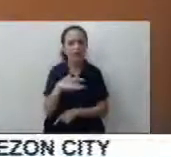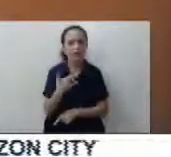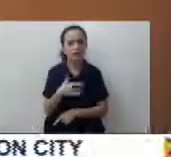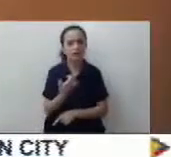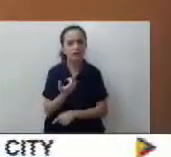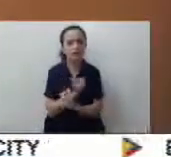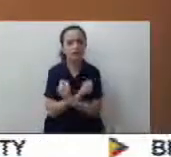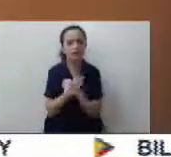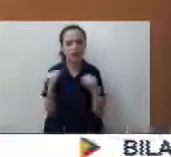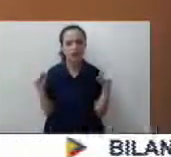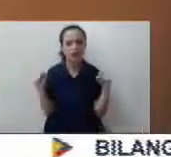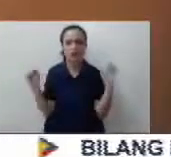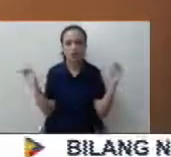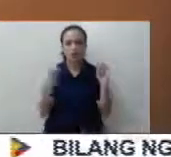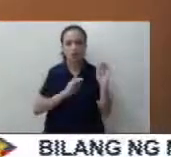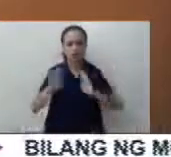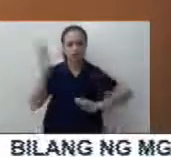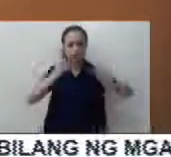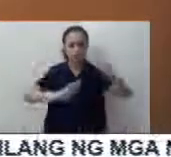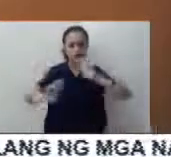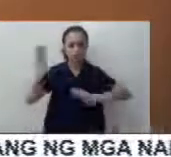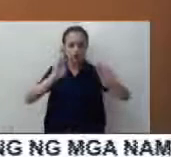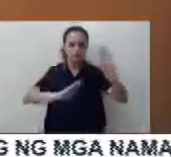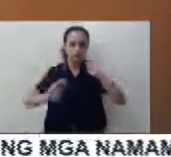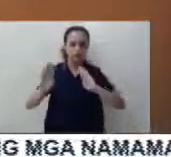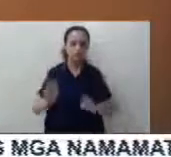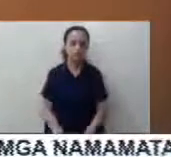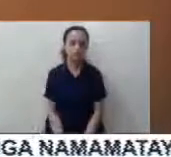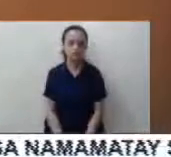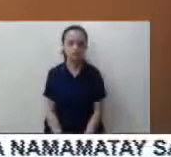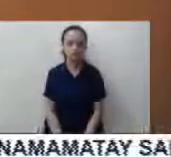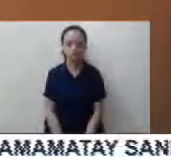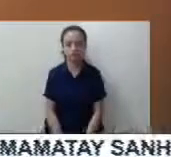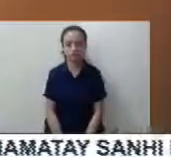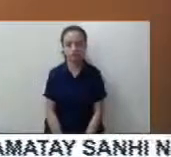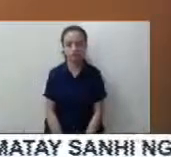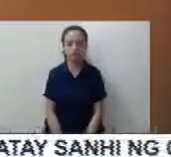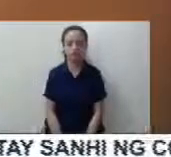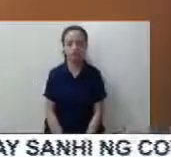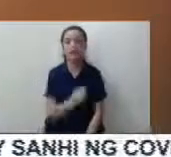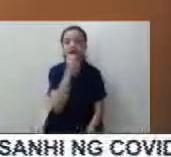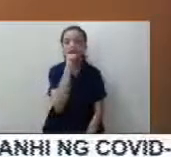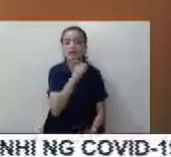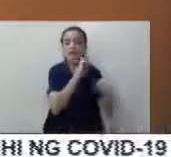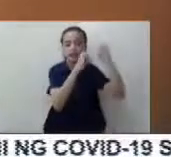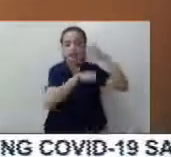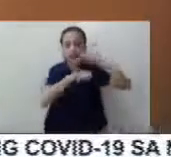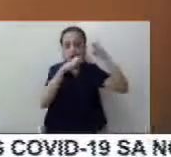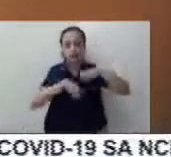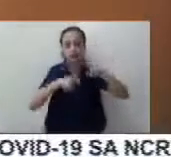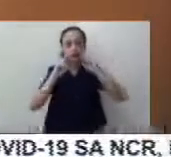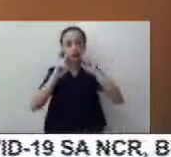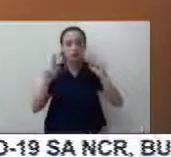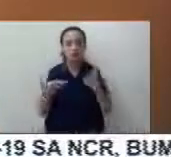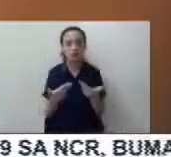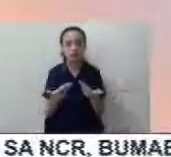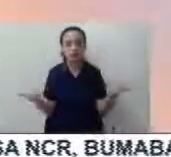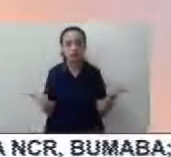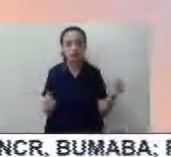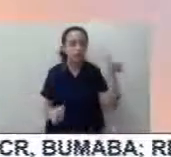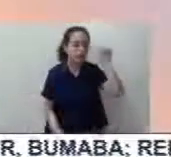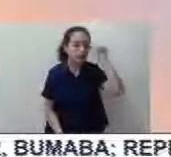naman ng isa pa, sana raw ay hindi siyang third party sa paghiwalay ng celebrity couple. "I'm not." Siguradong reply ni